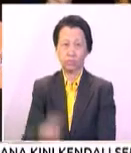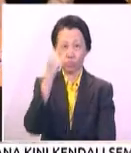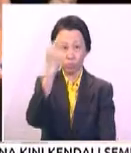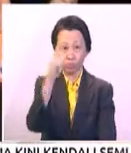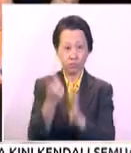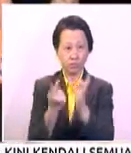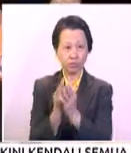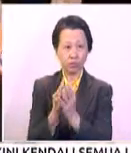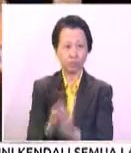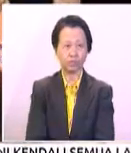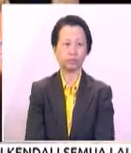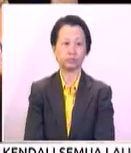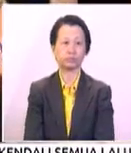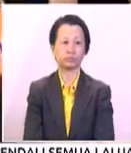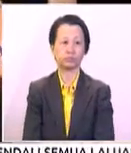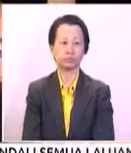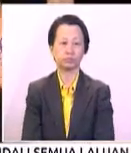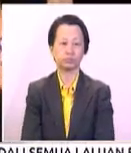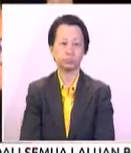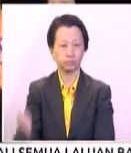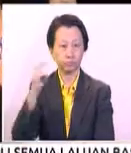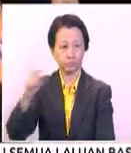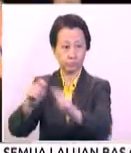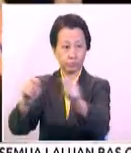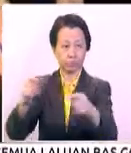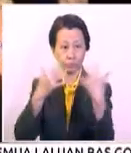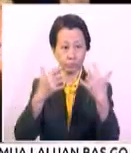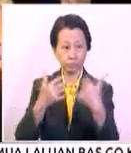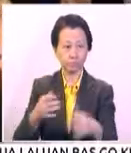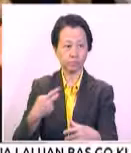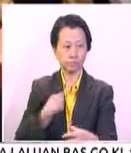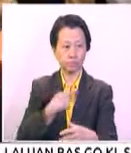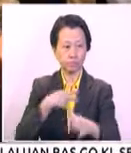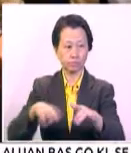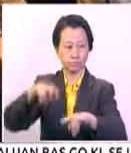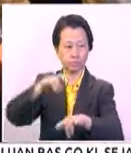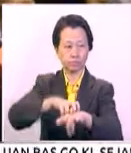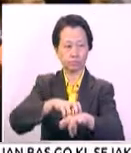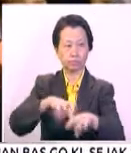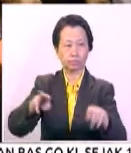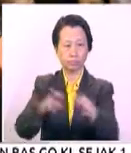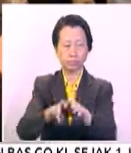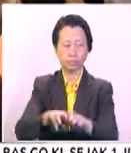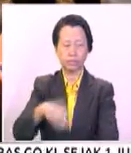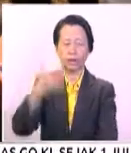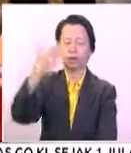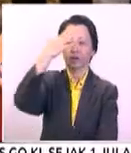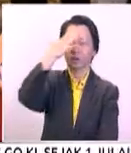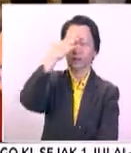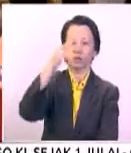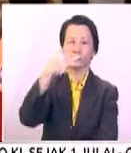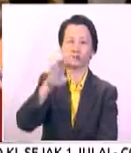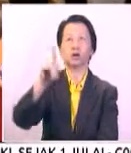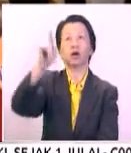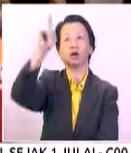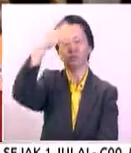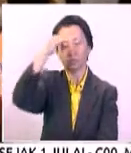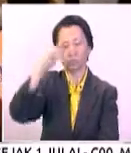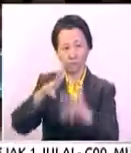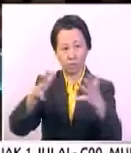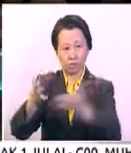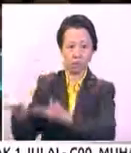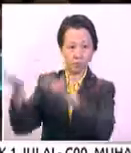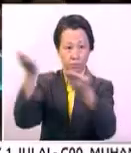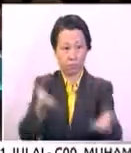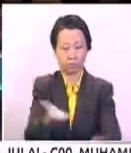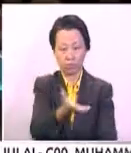masa lalu dekat waiting lounge tadi tu, it gave me goosebumps. Kita naik, kita rasa macam Masya Allah, tabarakallah, amin, dapat bawa dia